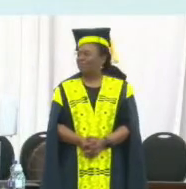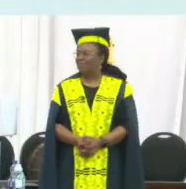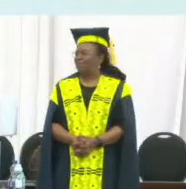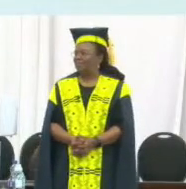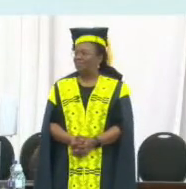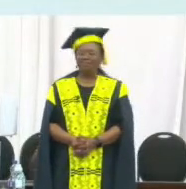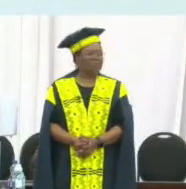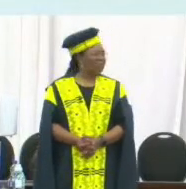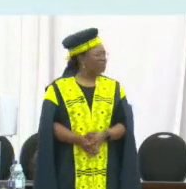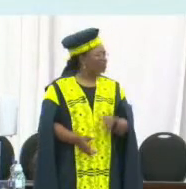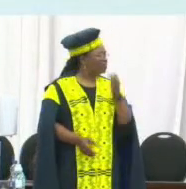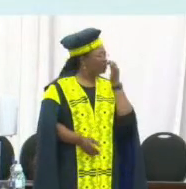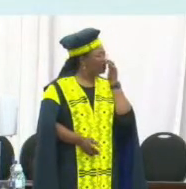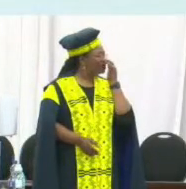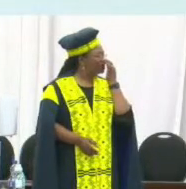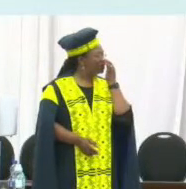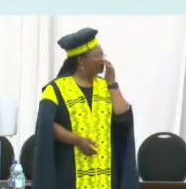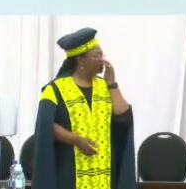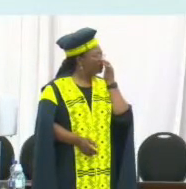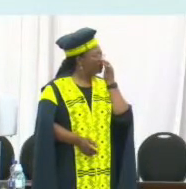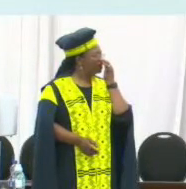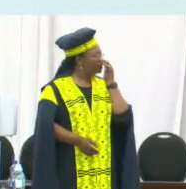Pilile Shange.